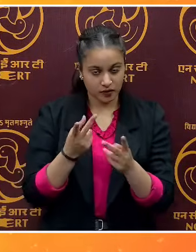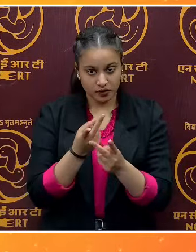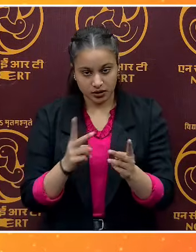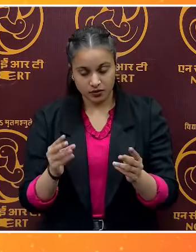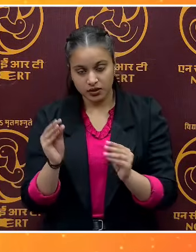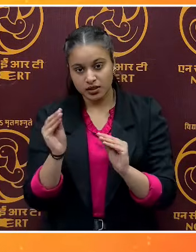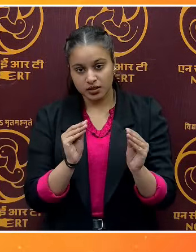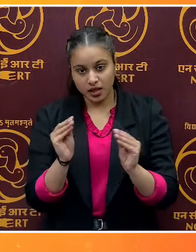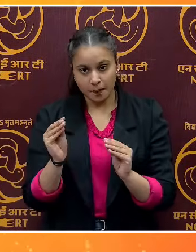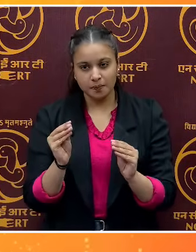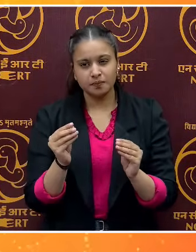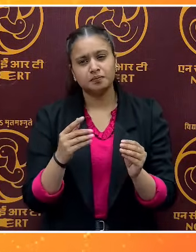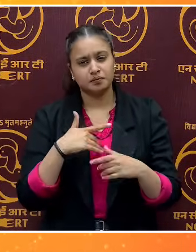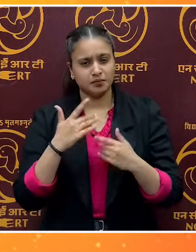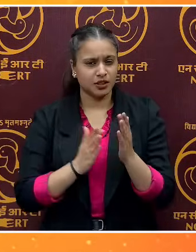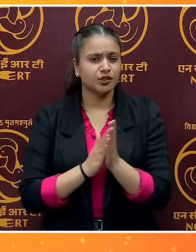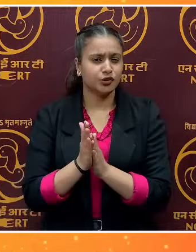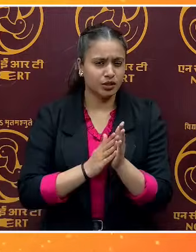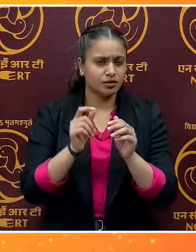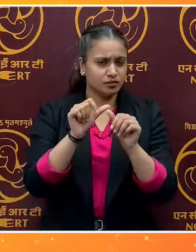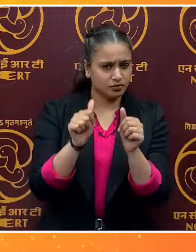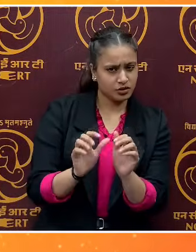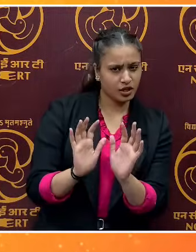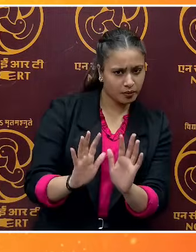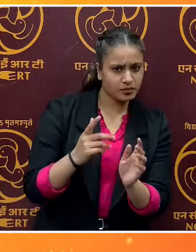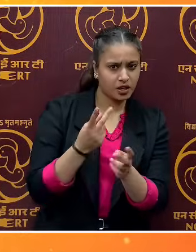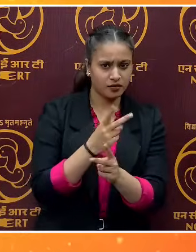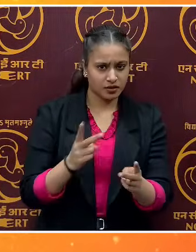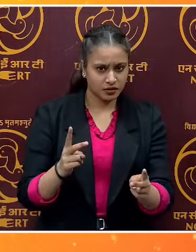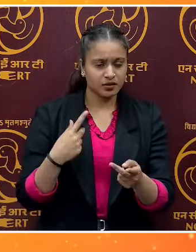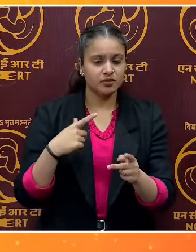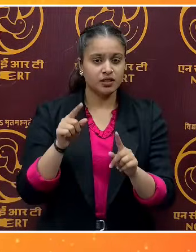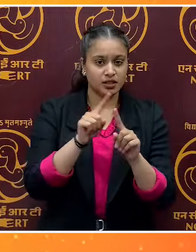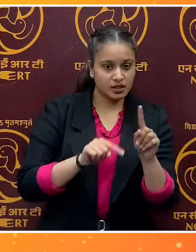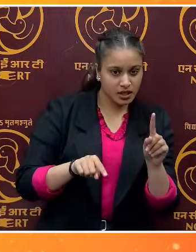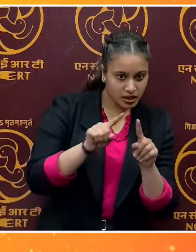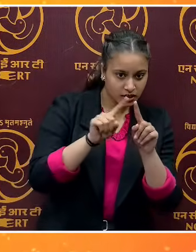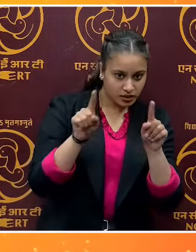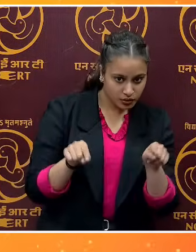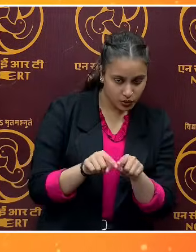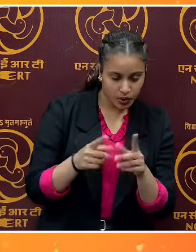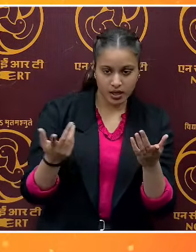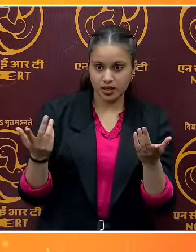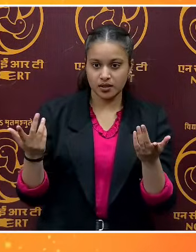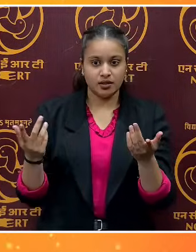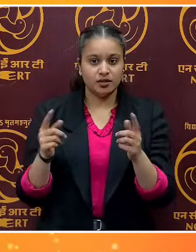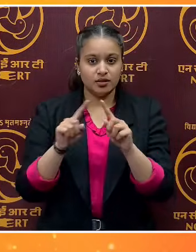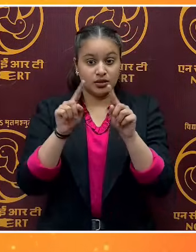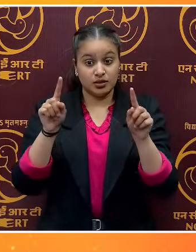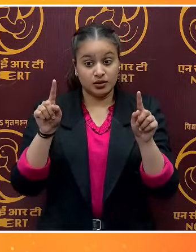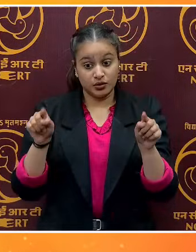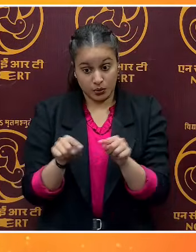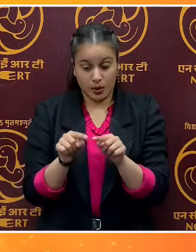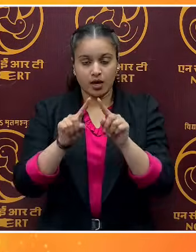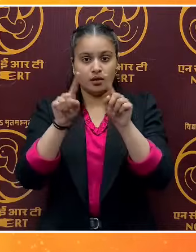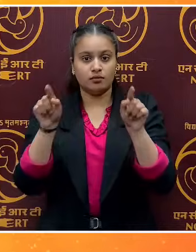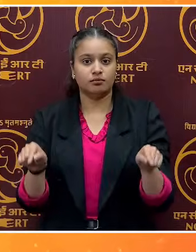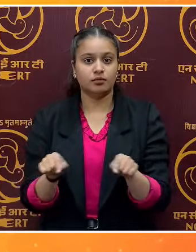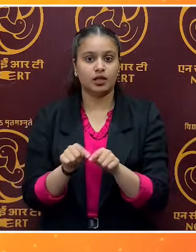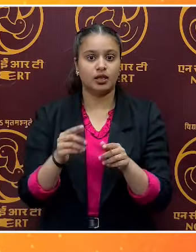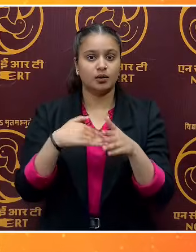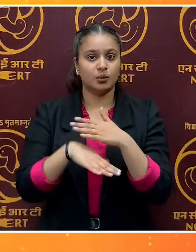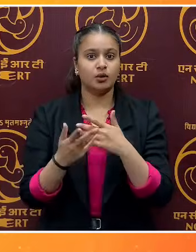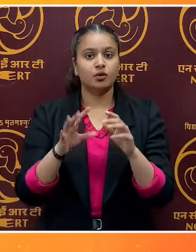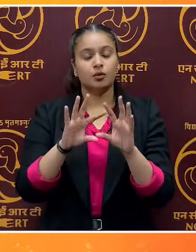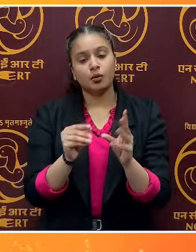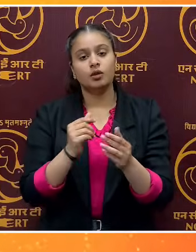some very interesting figures like circle inside squares and square inside rectangles. तो आप